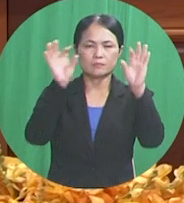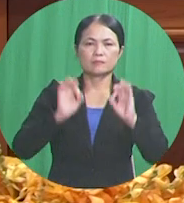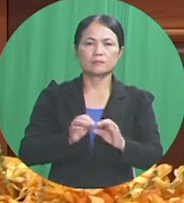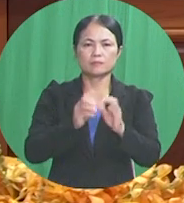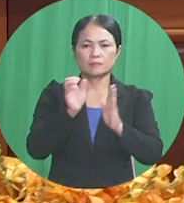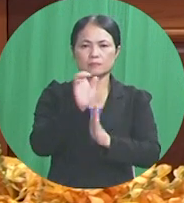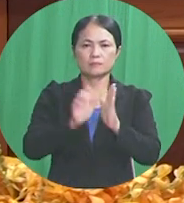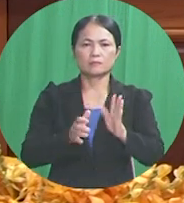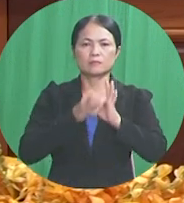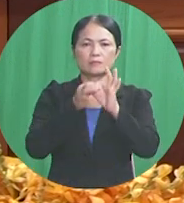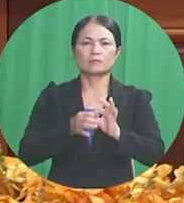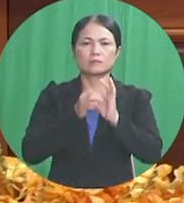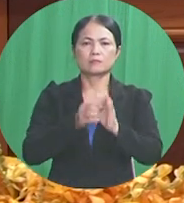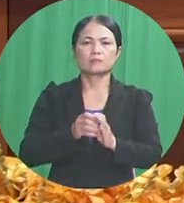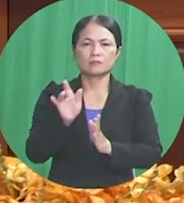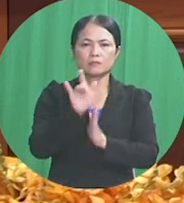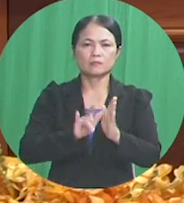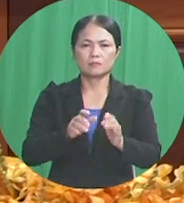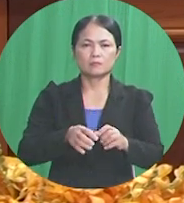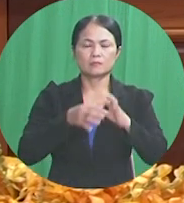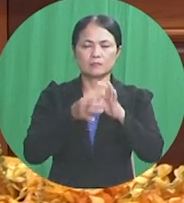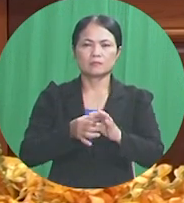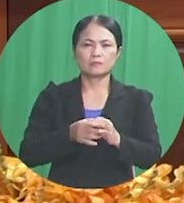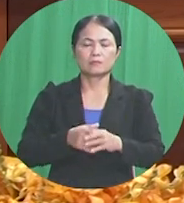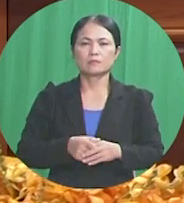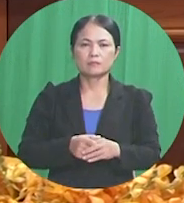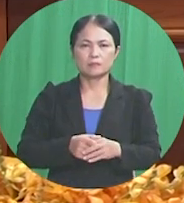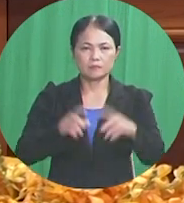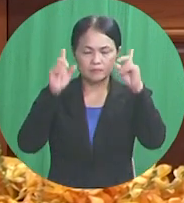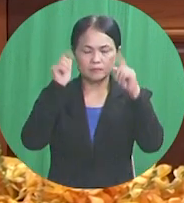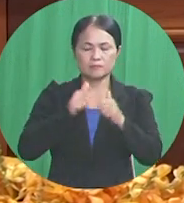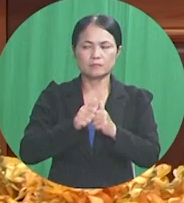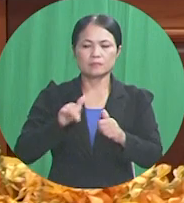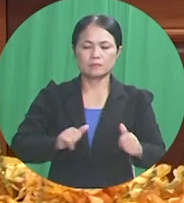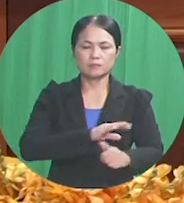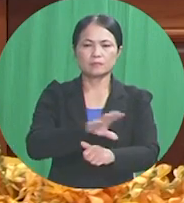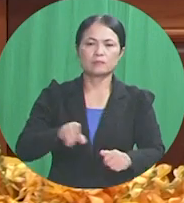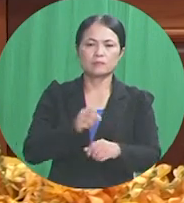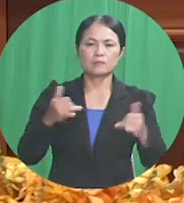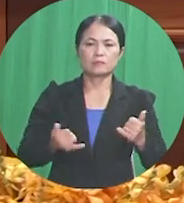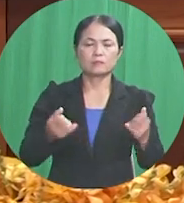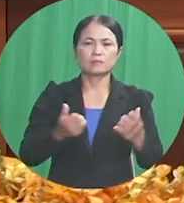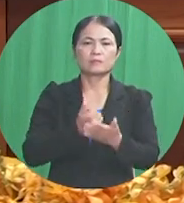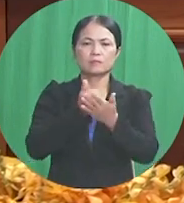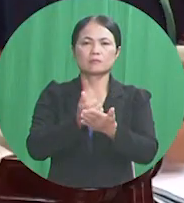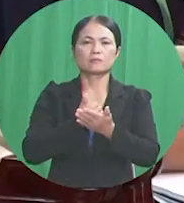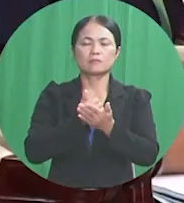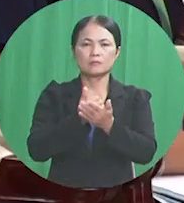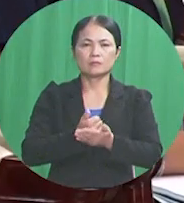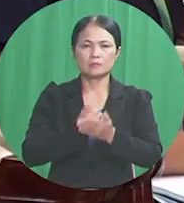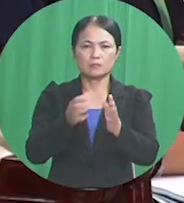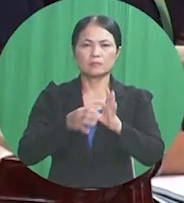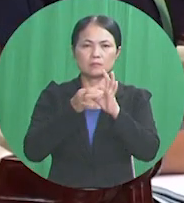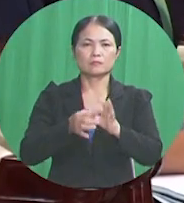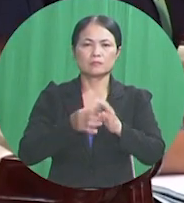ตปฏิบัติเนื่องนิเตปัญญาพร้อมได้วัตถุมิตรระบบไอยูดอมในกัมพูชีในปีนี้หนึ่งจุยจมรุ่งกิจสหประบัติ